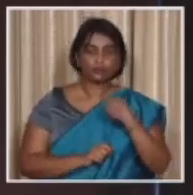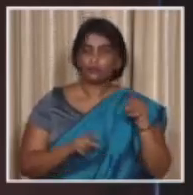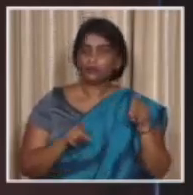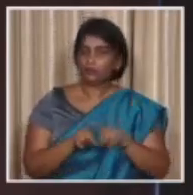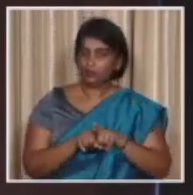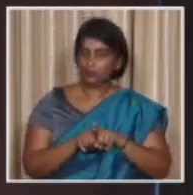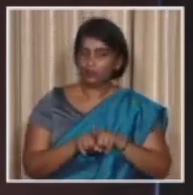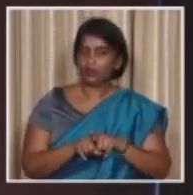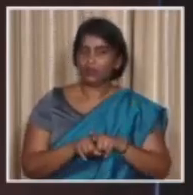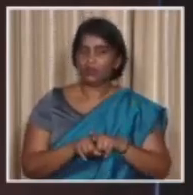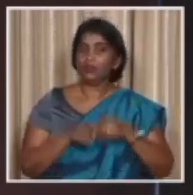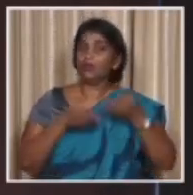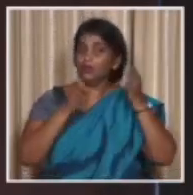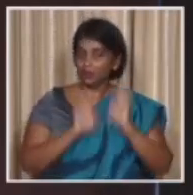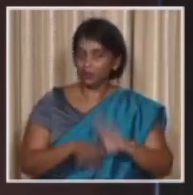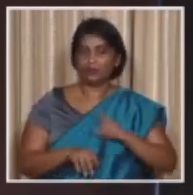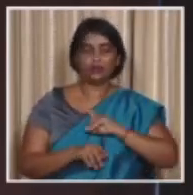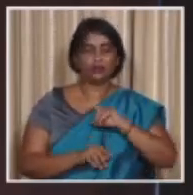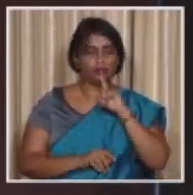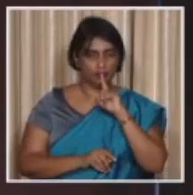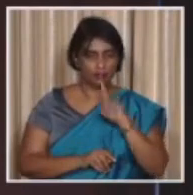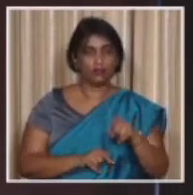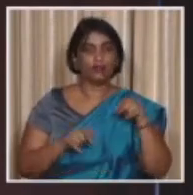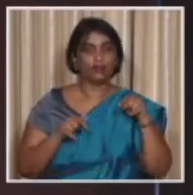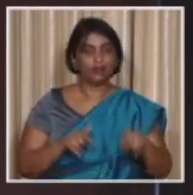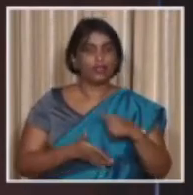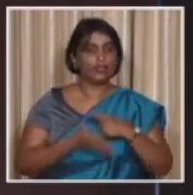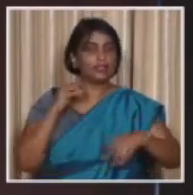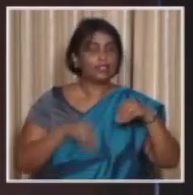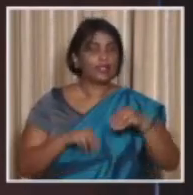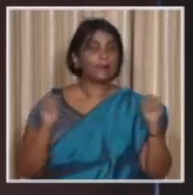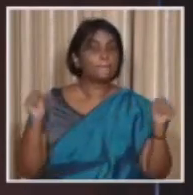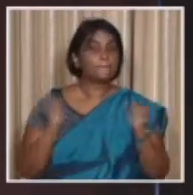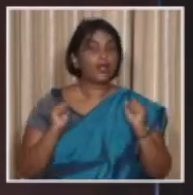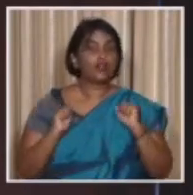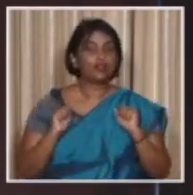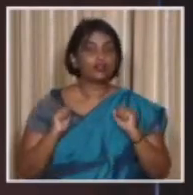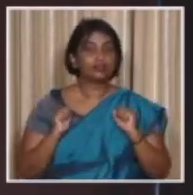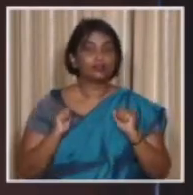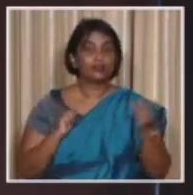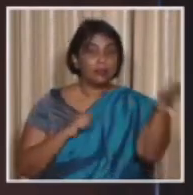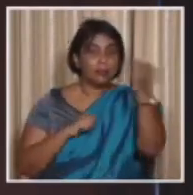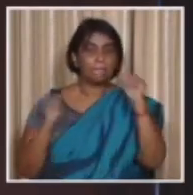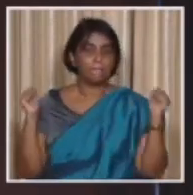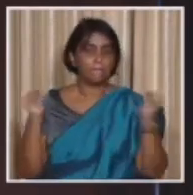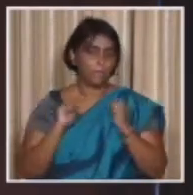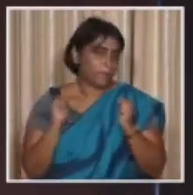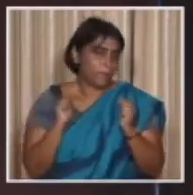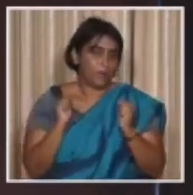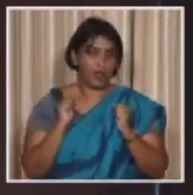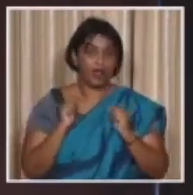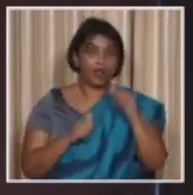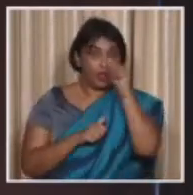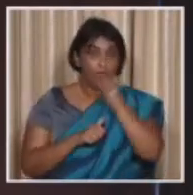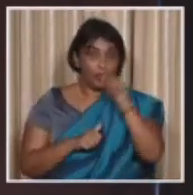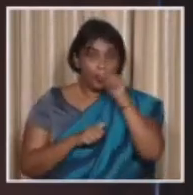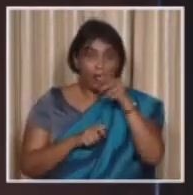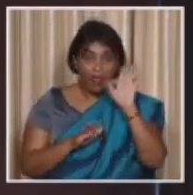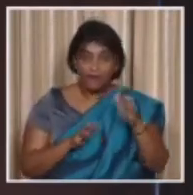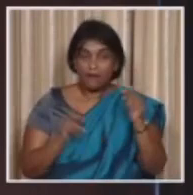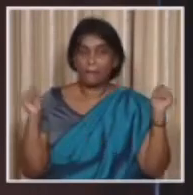නිසා අවසාන වශයෙන් කියන්න ඕන දැන් මේ චන්දර බය කවුද? බයියෝ වයයි චන්දෙට. මොකද හොරකම් කරලා තියෙන